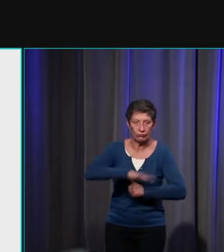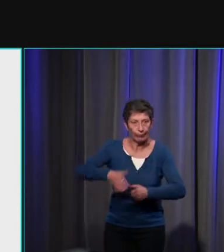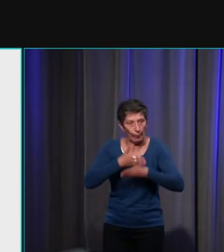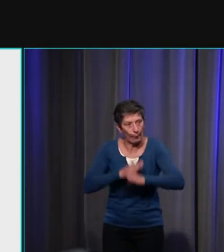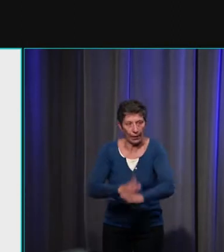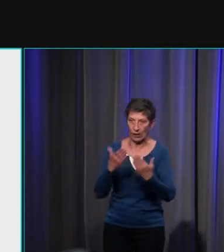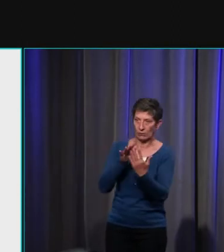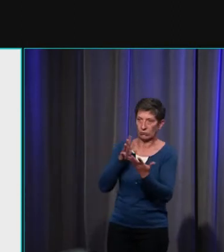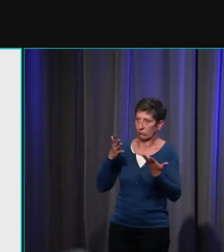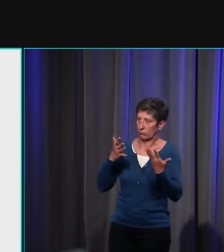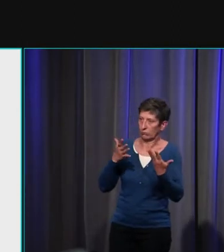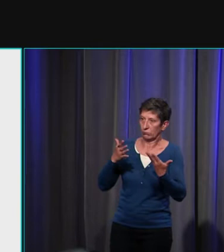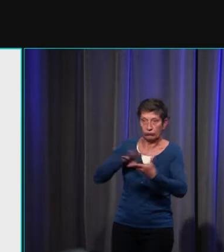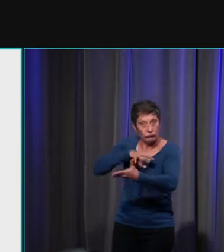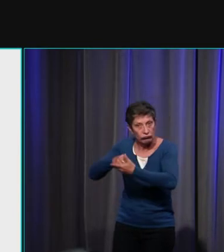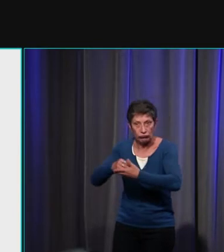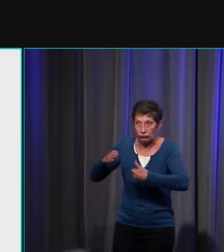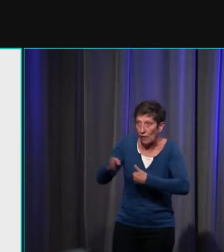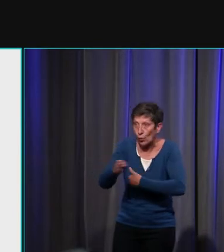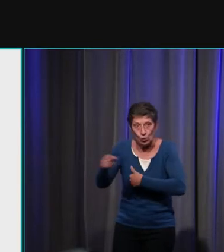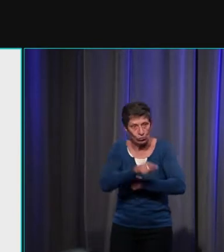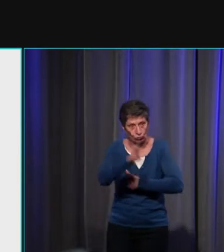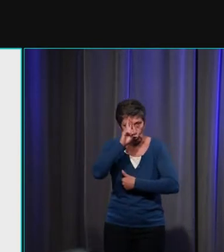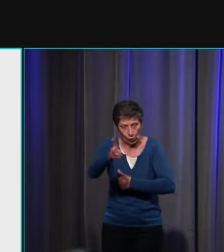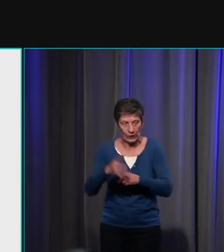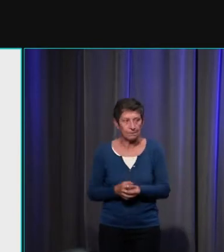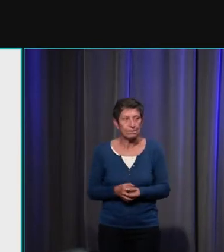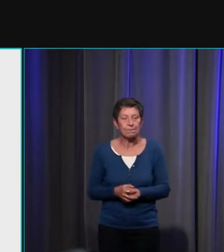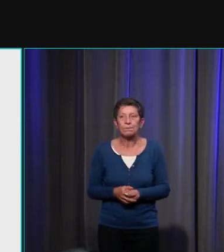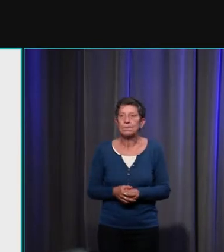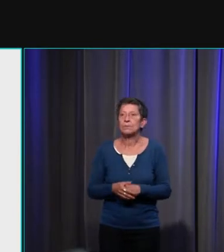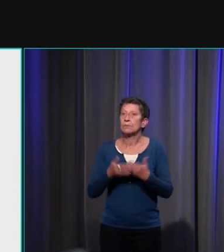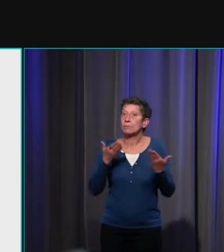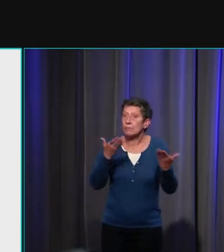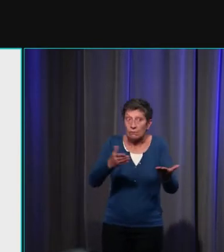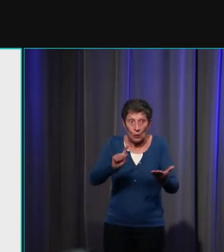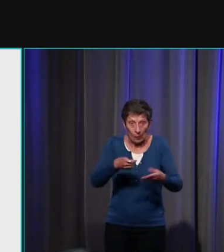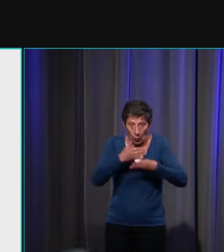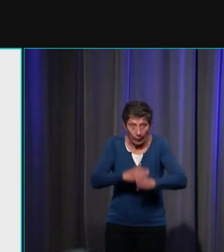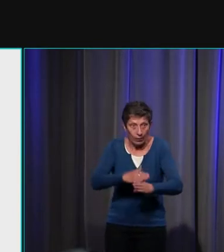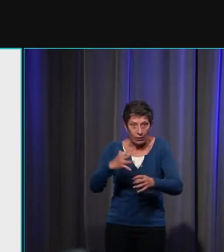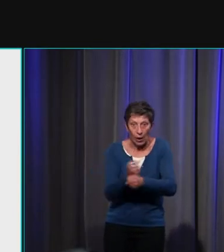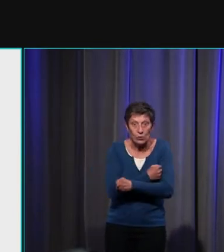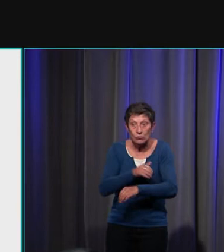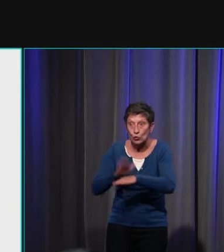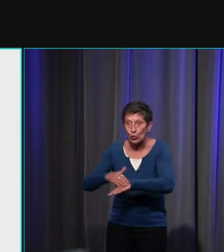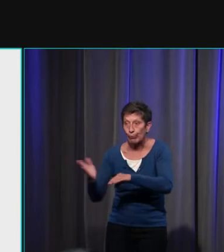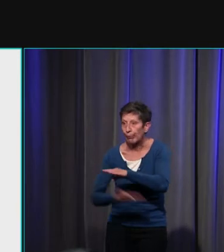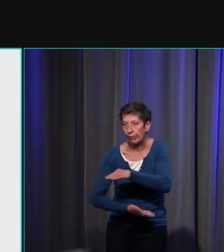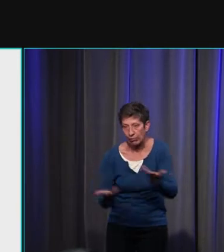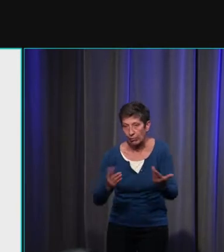en toute honnêteté t il avait tout pour réussir sans lui échoue là encore